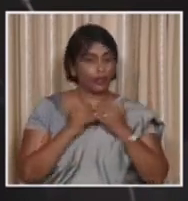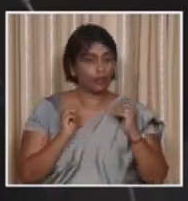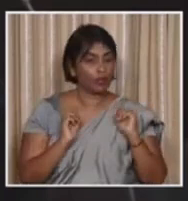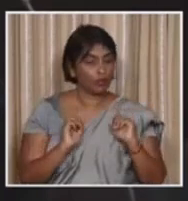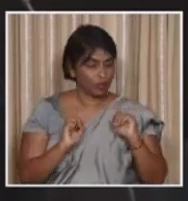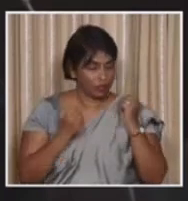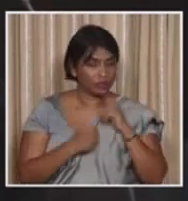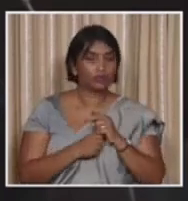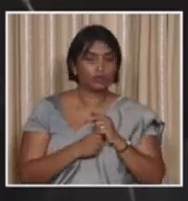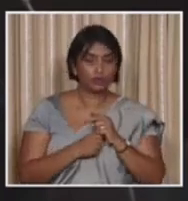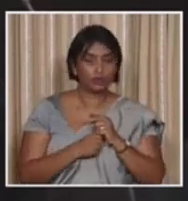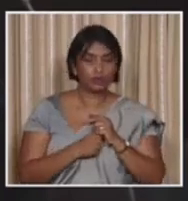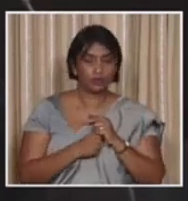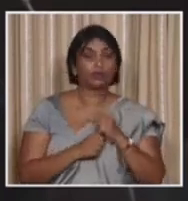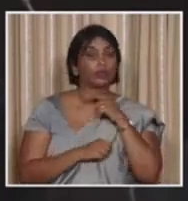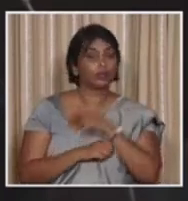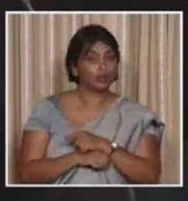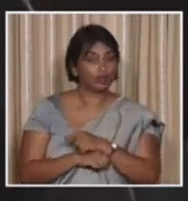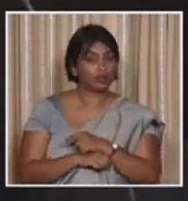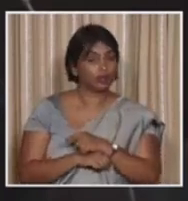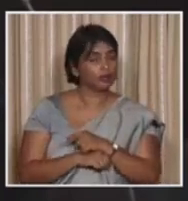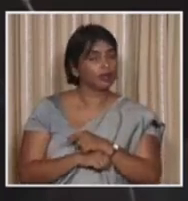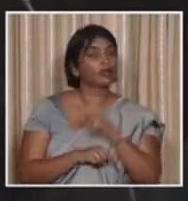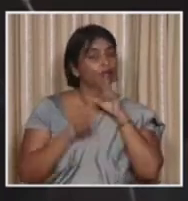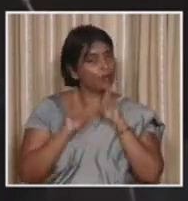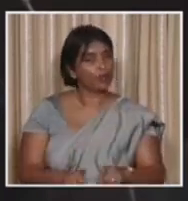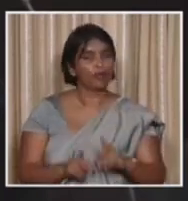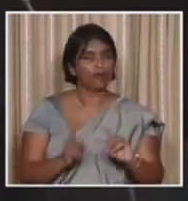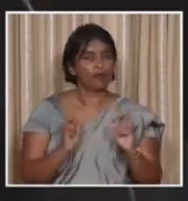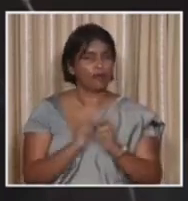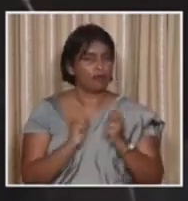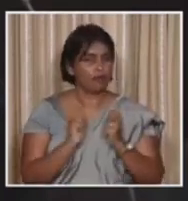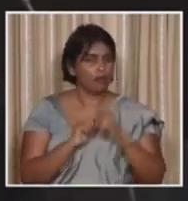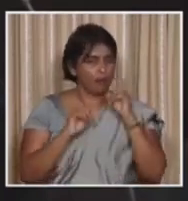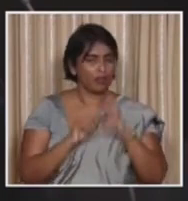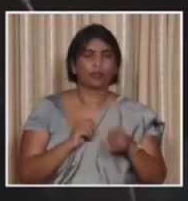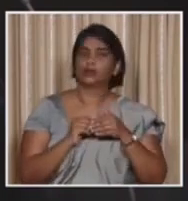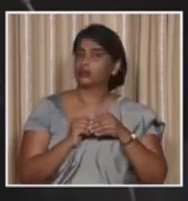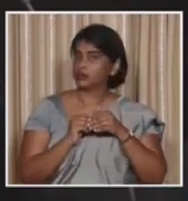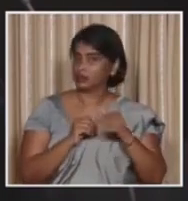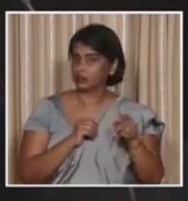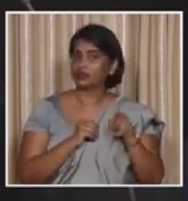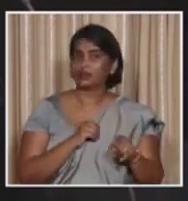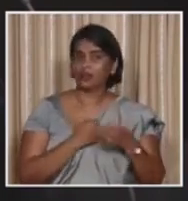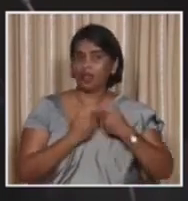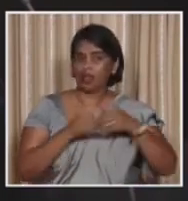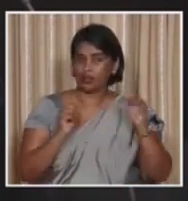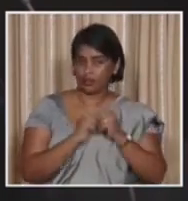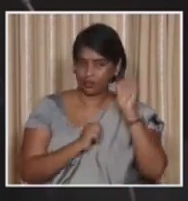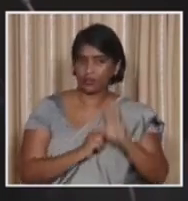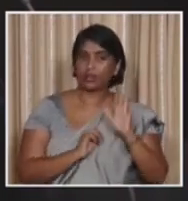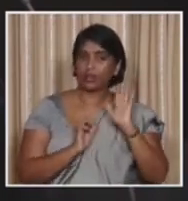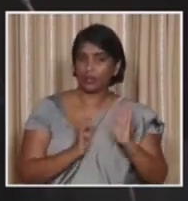උත්සාහ කරන්න තමයි මේ විදියට ගට්ටනයක් හරහා මේක විසුරුවන්න උත්සාහ